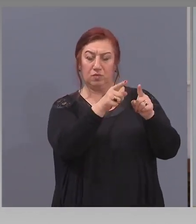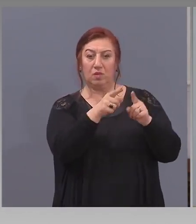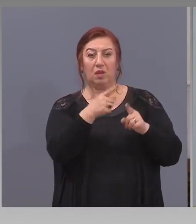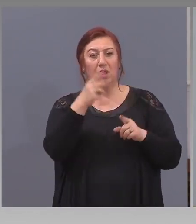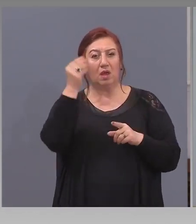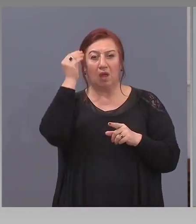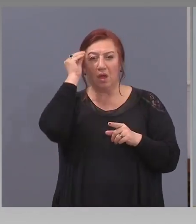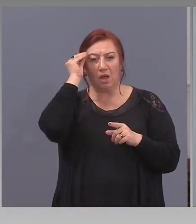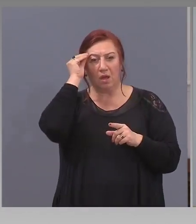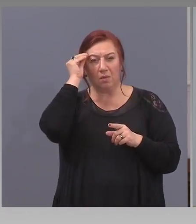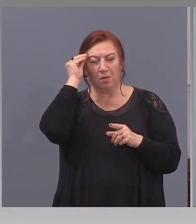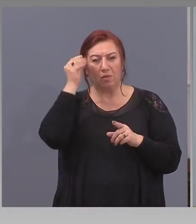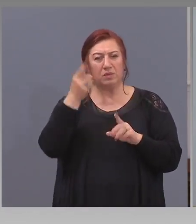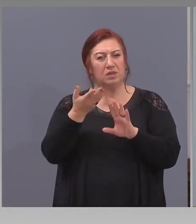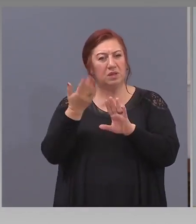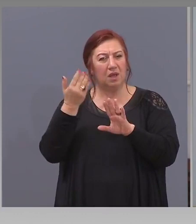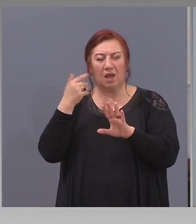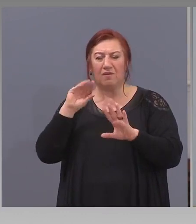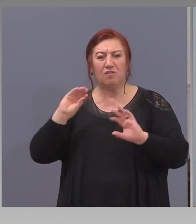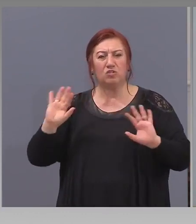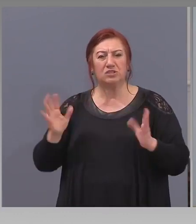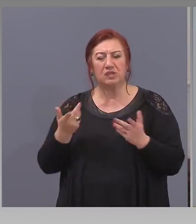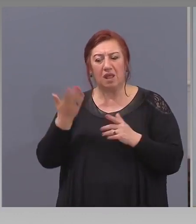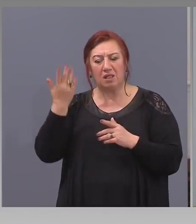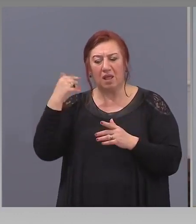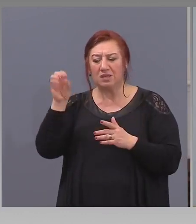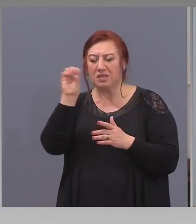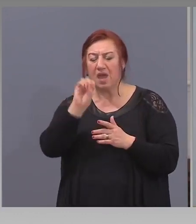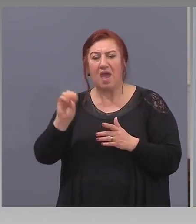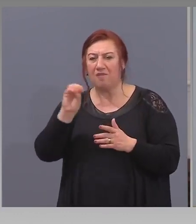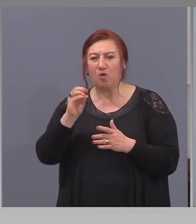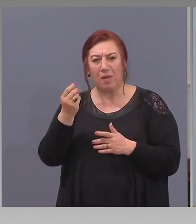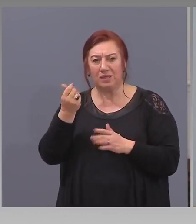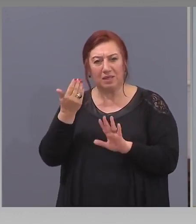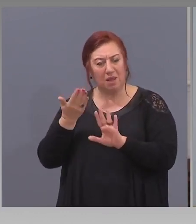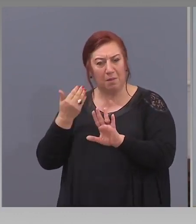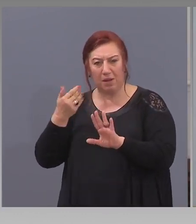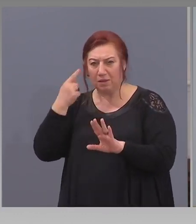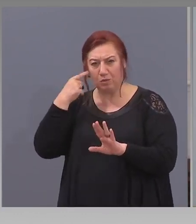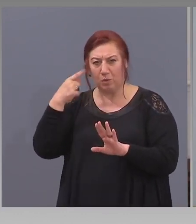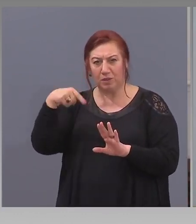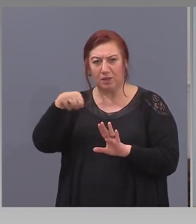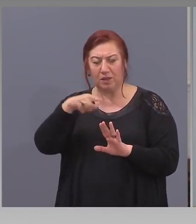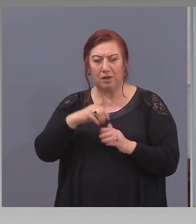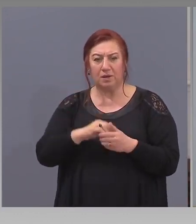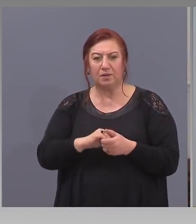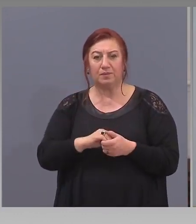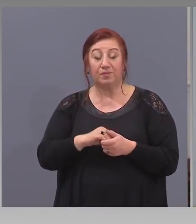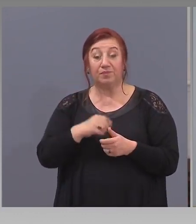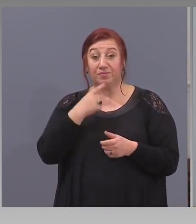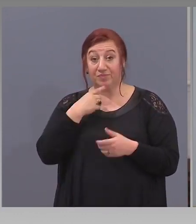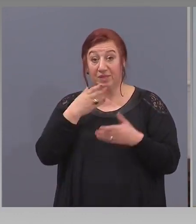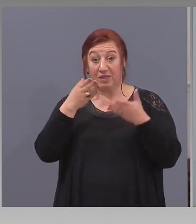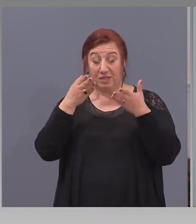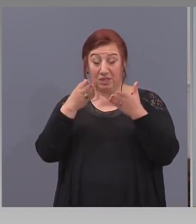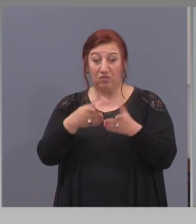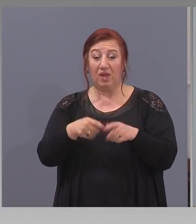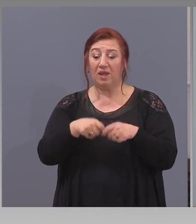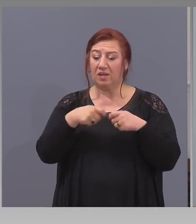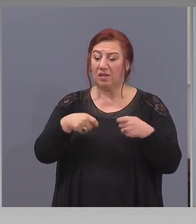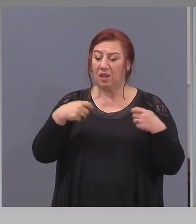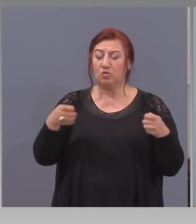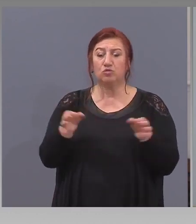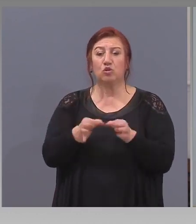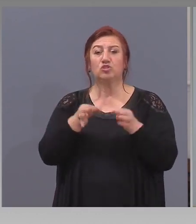само Леман Брадърс като падна, какво стана с европейските пазари. Затова тези дългосрочни мерки